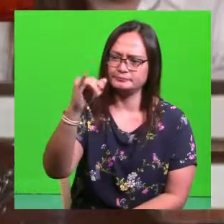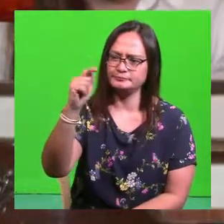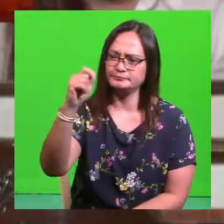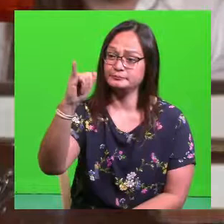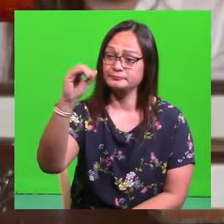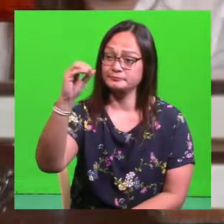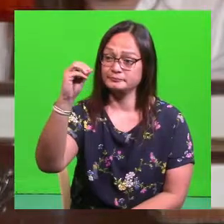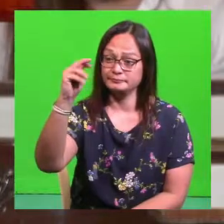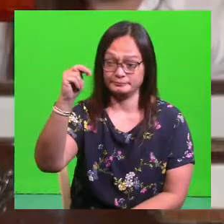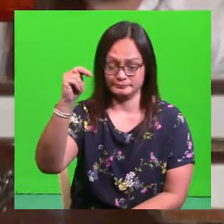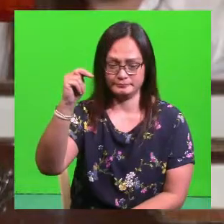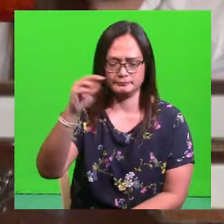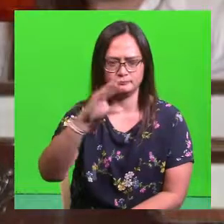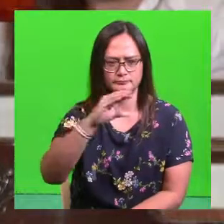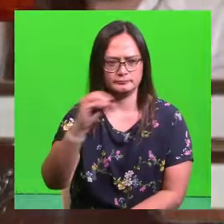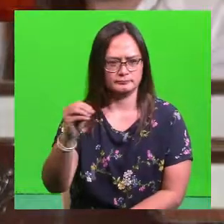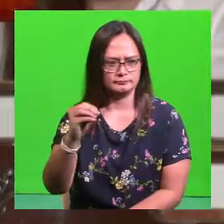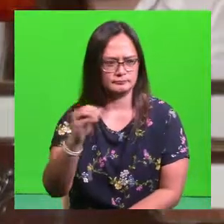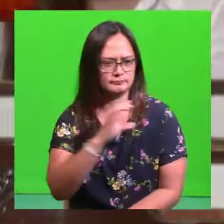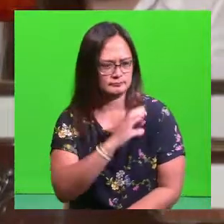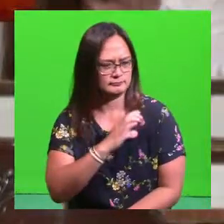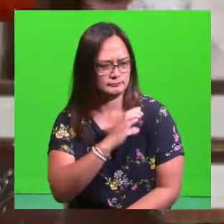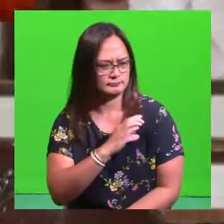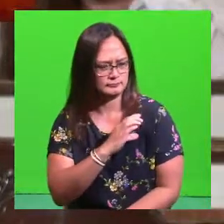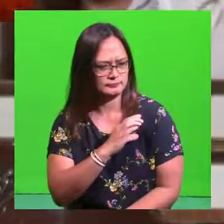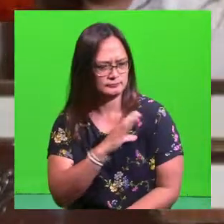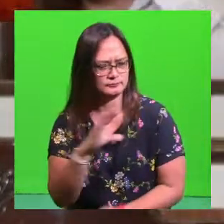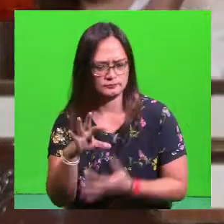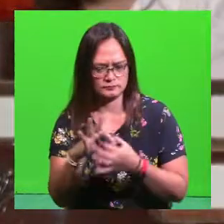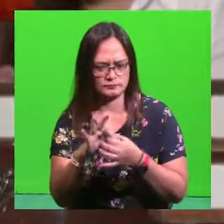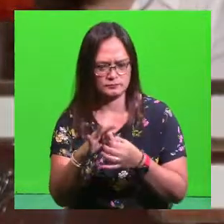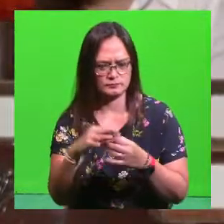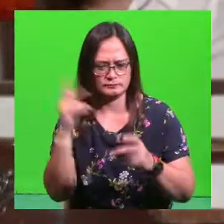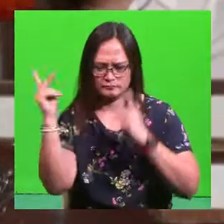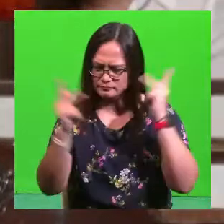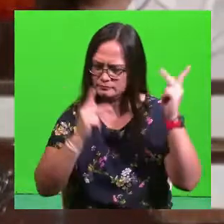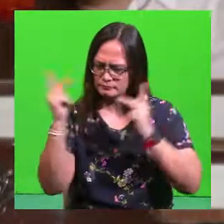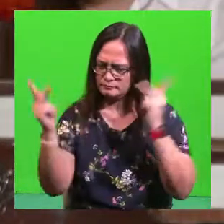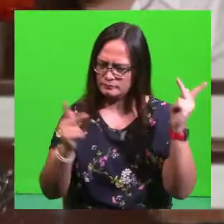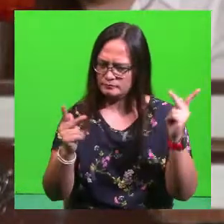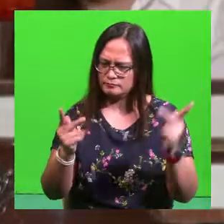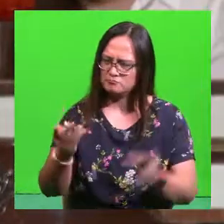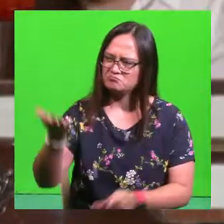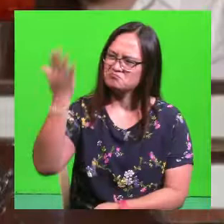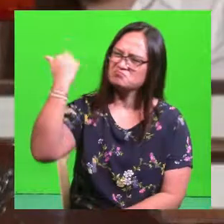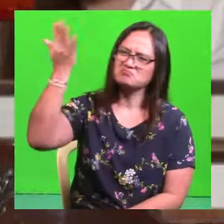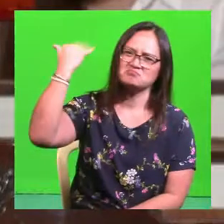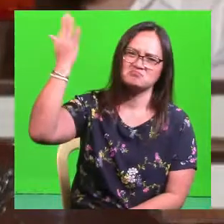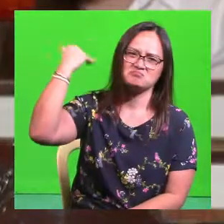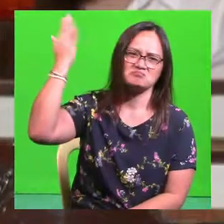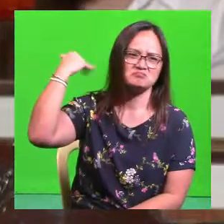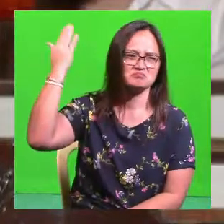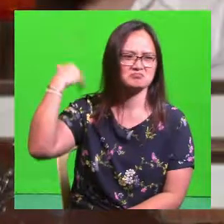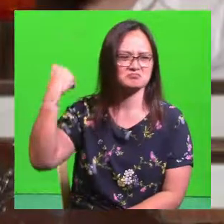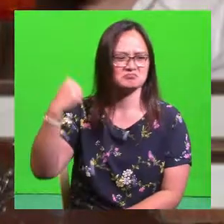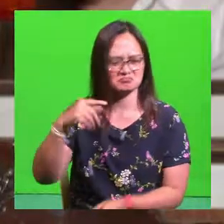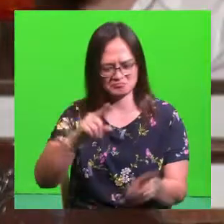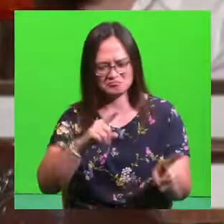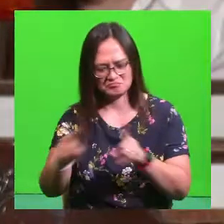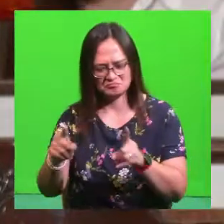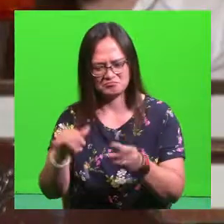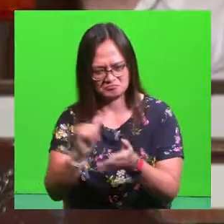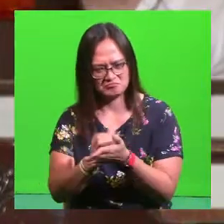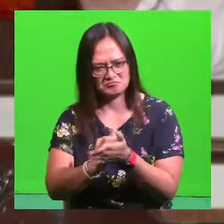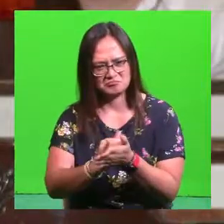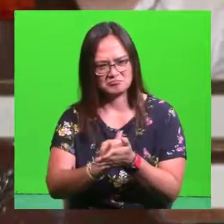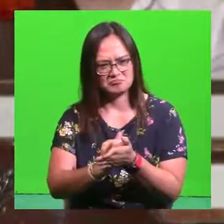na marami ng panahon ng lumipas ay gayon ang ginagawa. Sapagkat hindi lamang po tradisyon ang